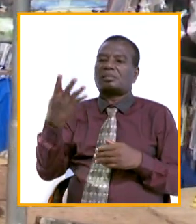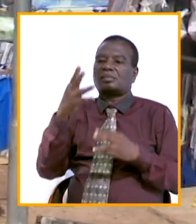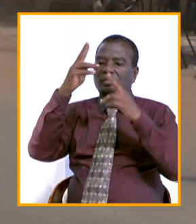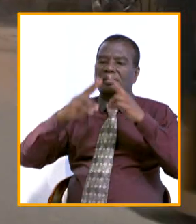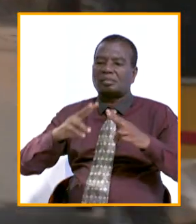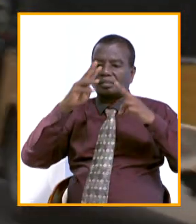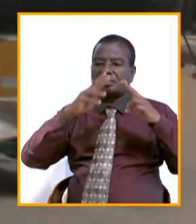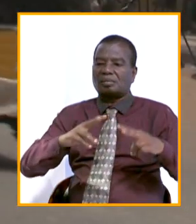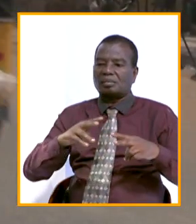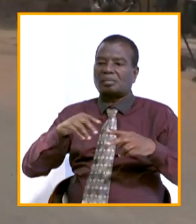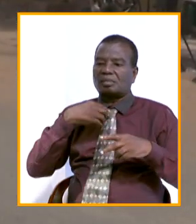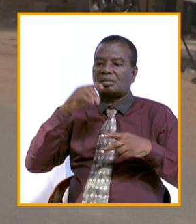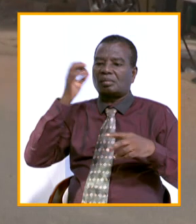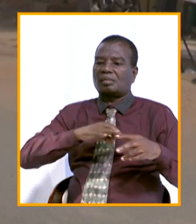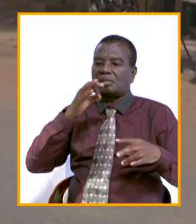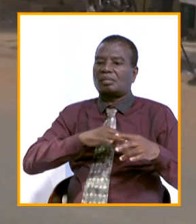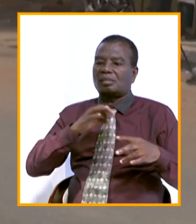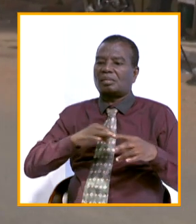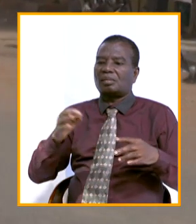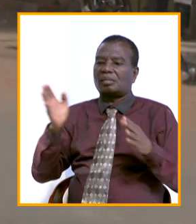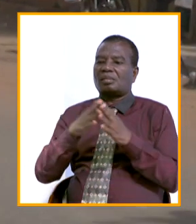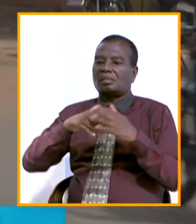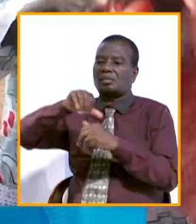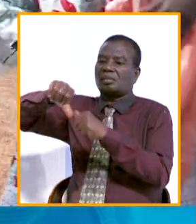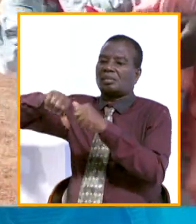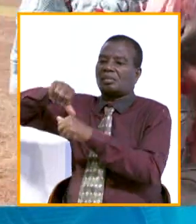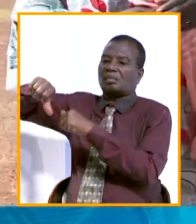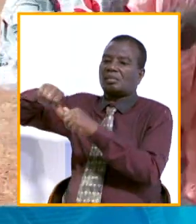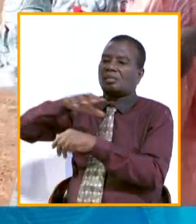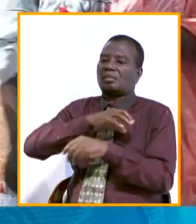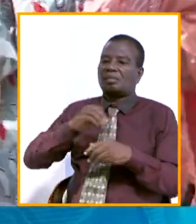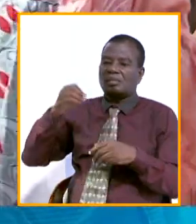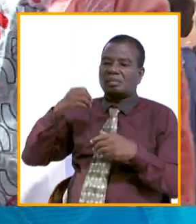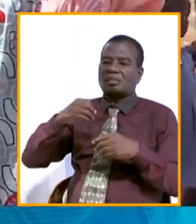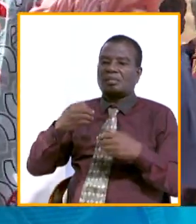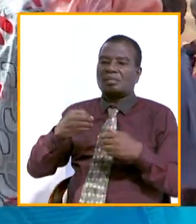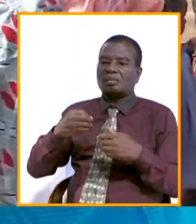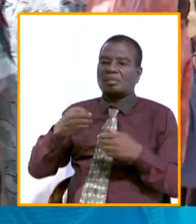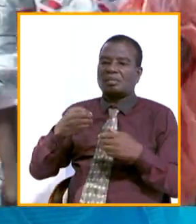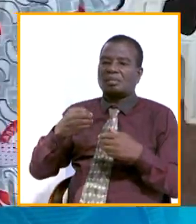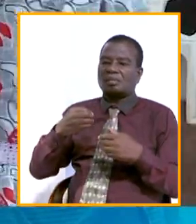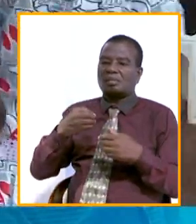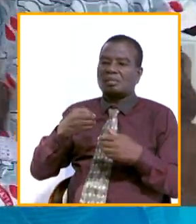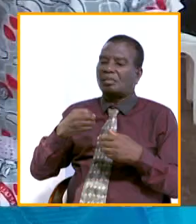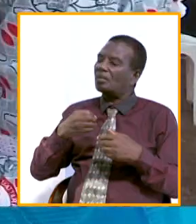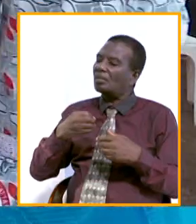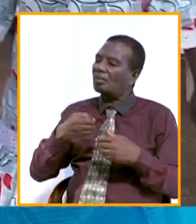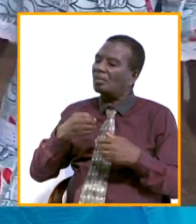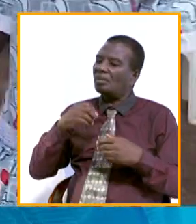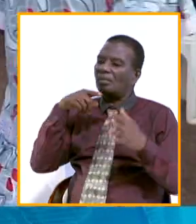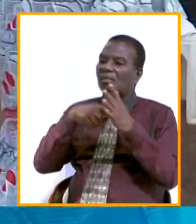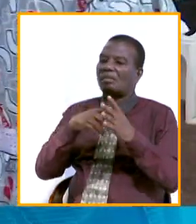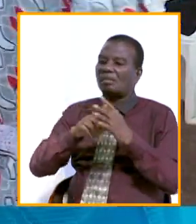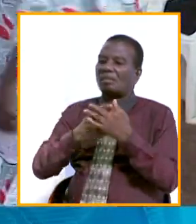de la circonscription ont déjà bénéficié des réunions tournantes du conseil municipal. L'étape de Tombougou-Samoroso marque